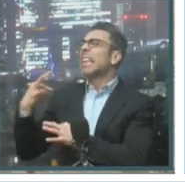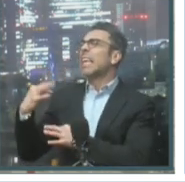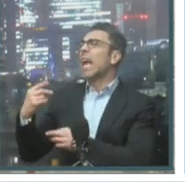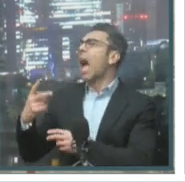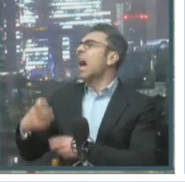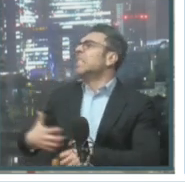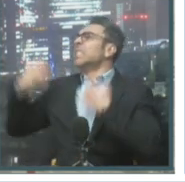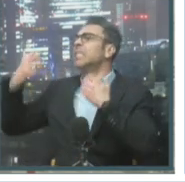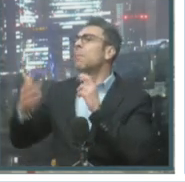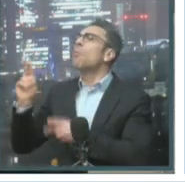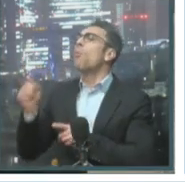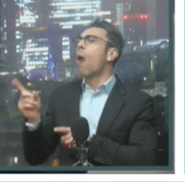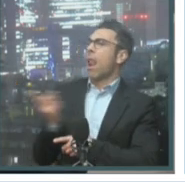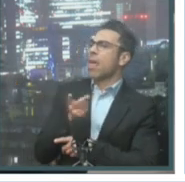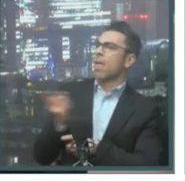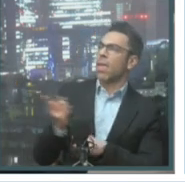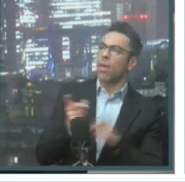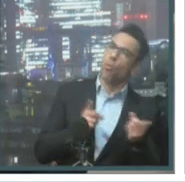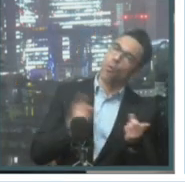è